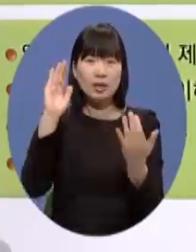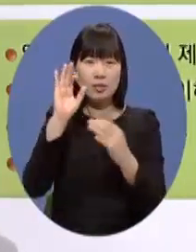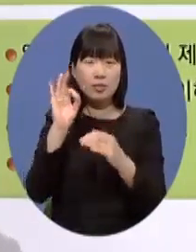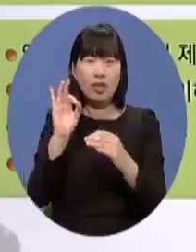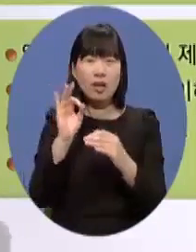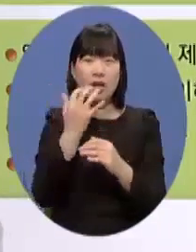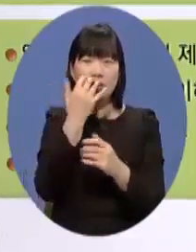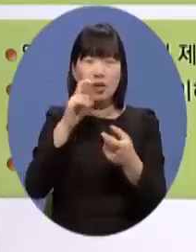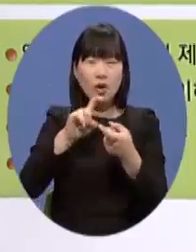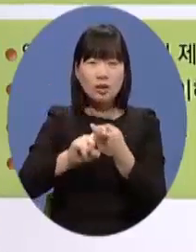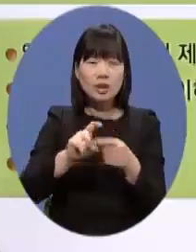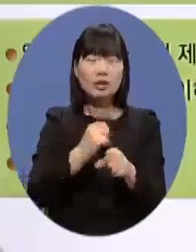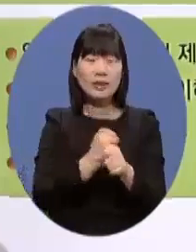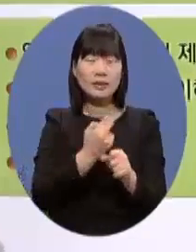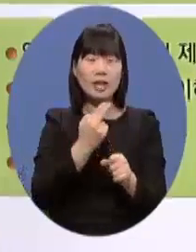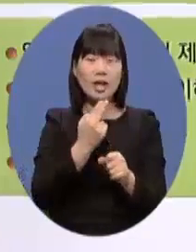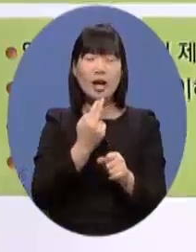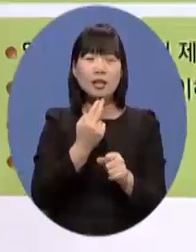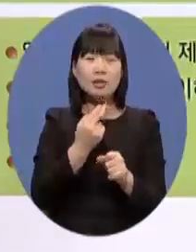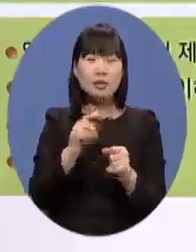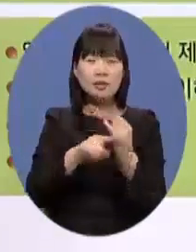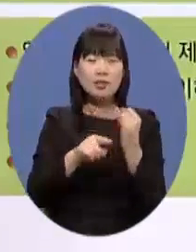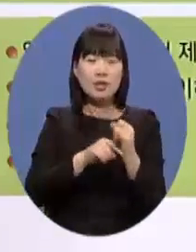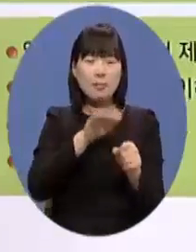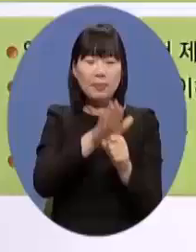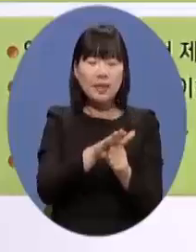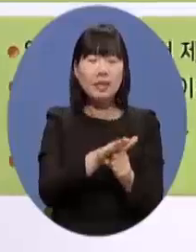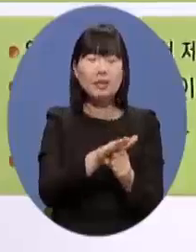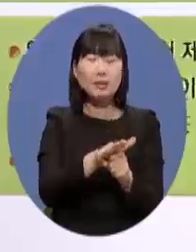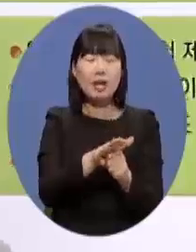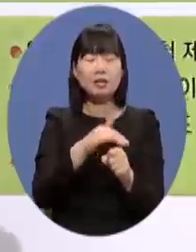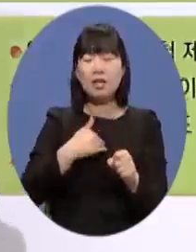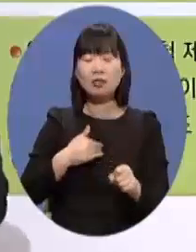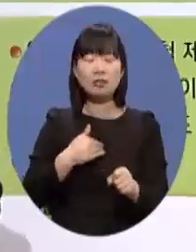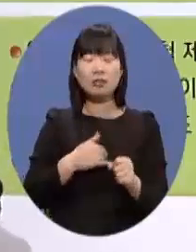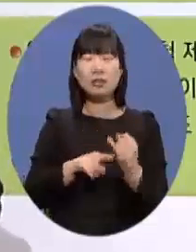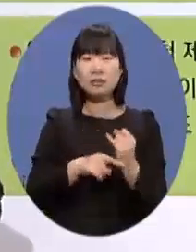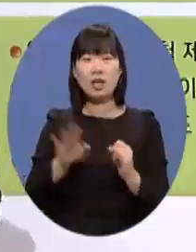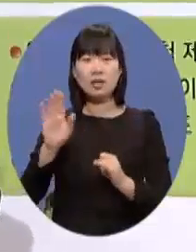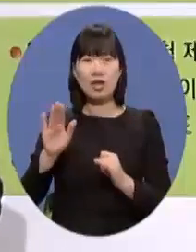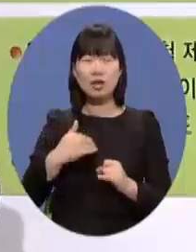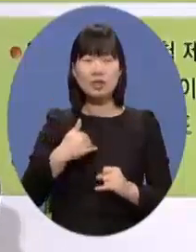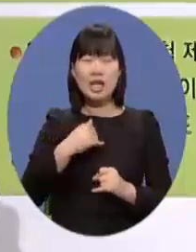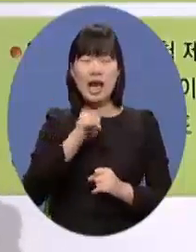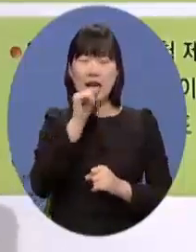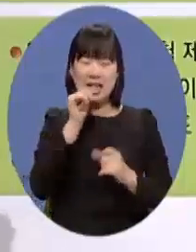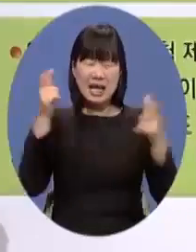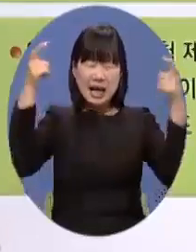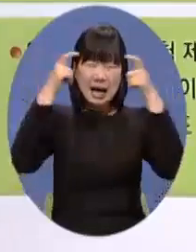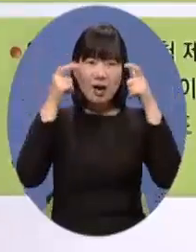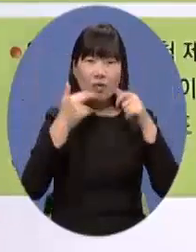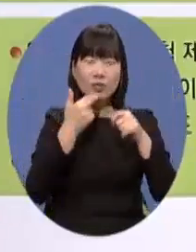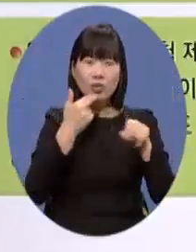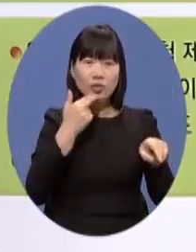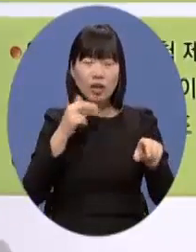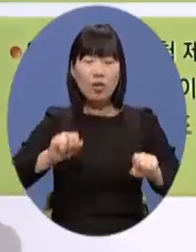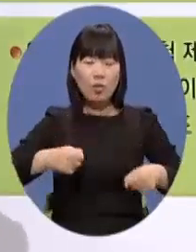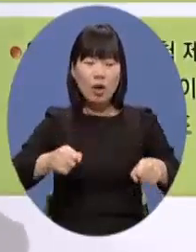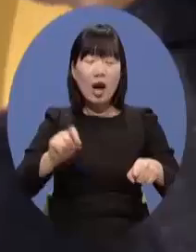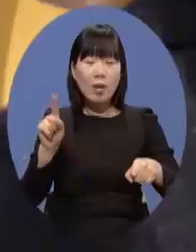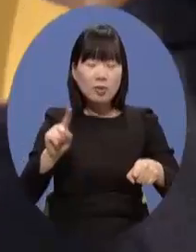성관계 시 나는 피임 안 해. 왜? 나는 임신될 일이 없을 거야. 나 헬멧 안 써. 난 헬멧 안 써도 남은 죽어도 나는 안